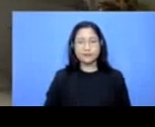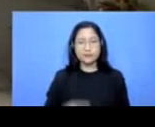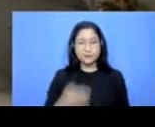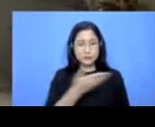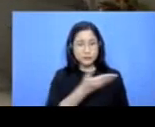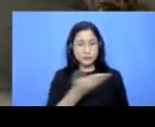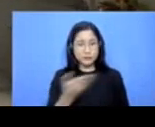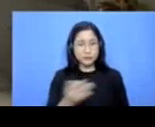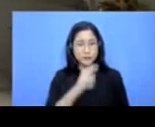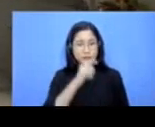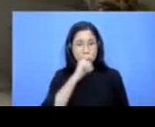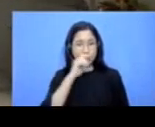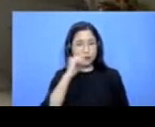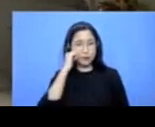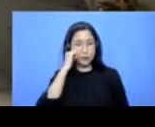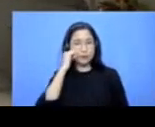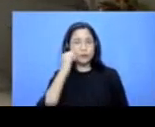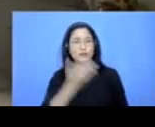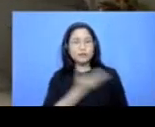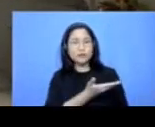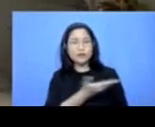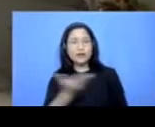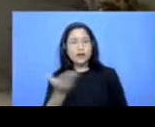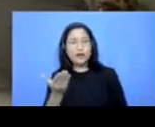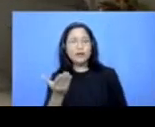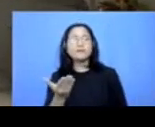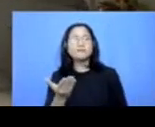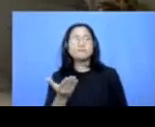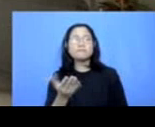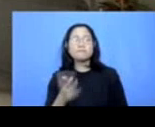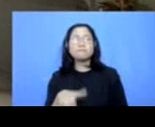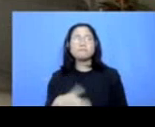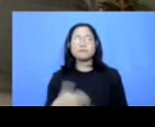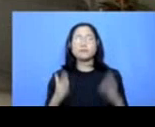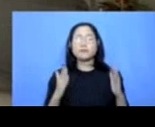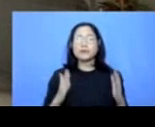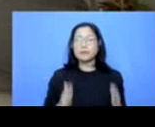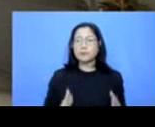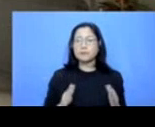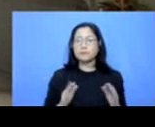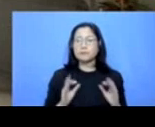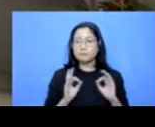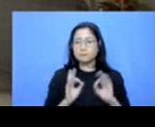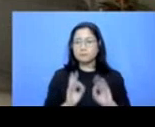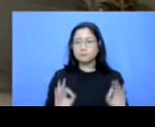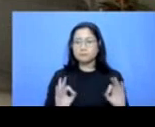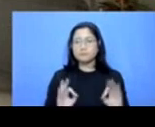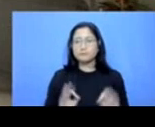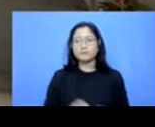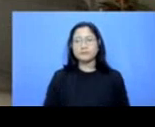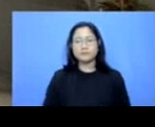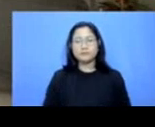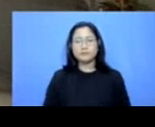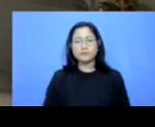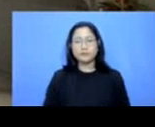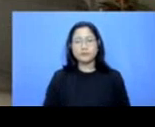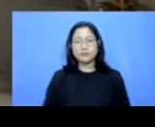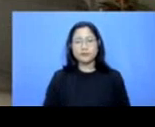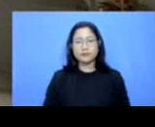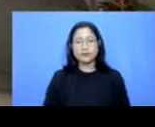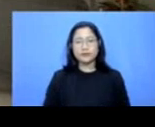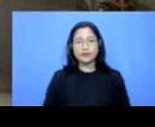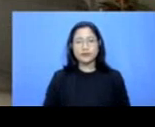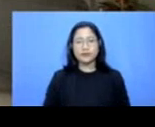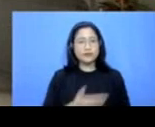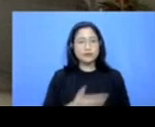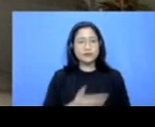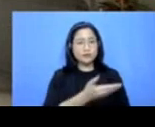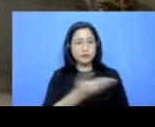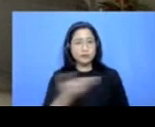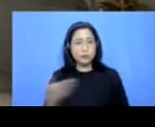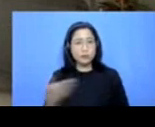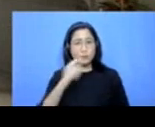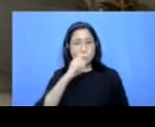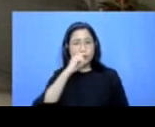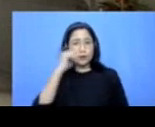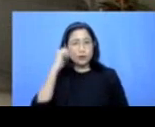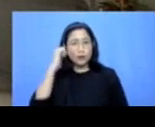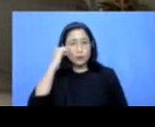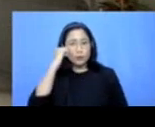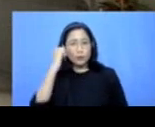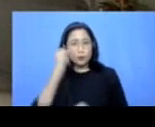Kami persilahkan untuk kembali ke sikap sempurna. Baiklah Bapak dan Ibu Guru dari seluruh Nusantara